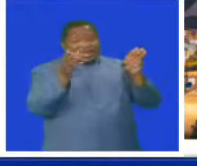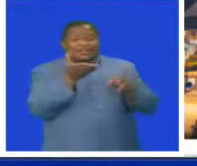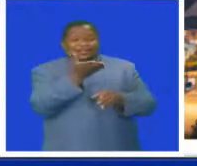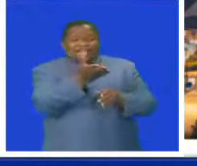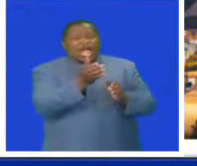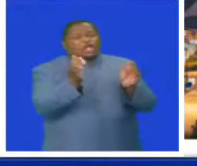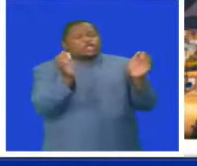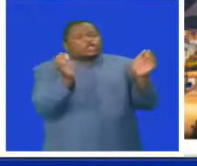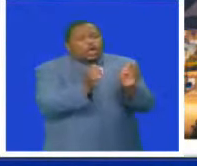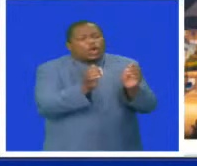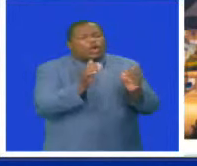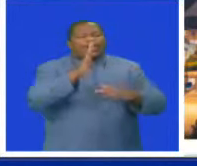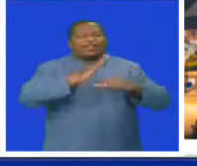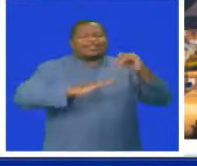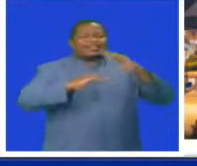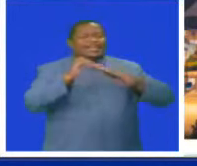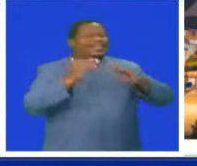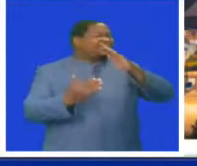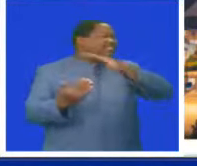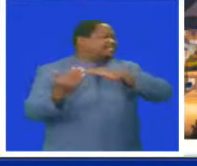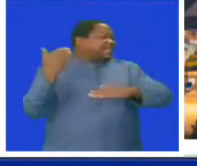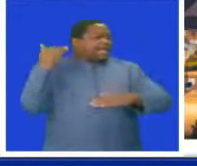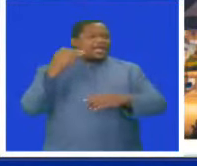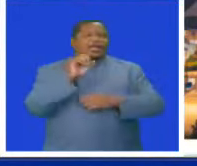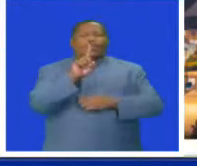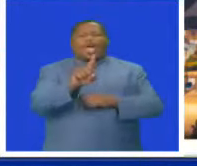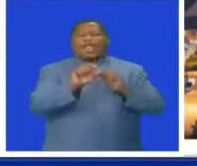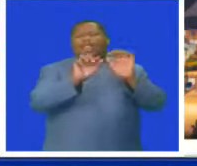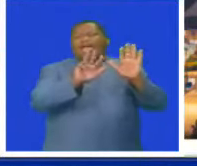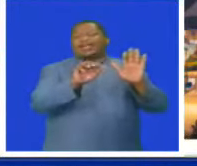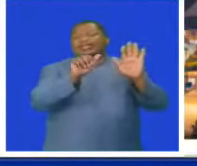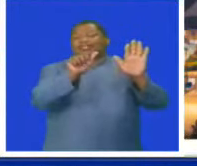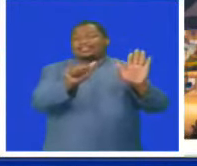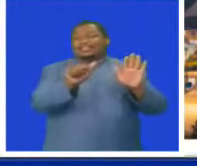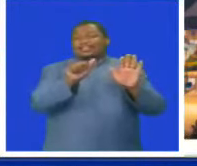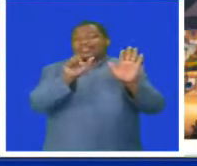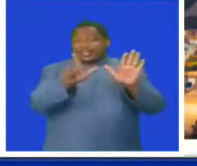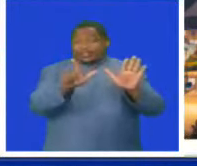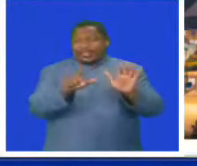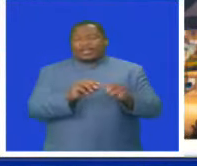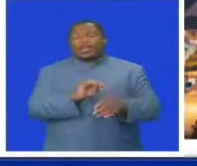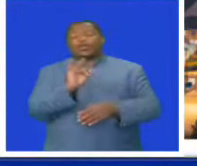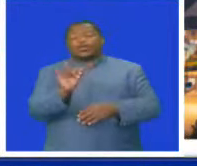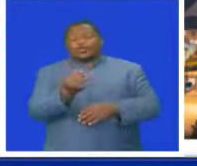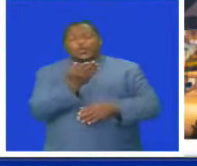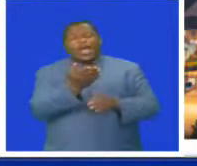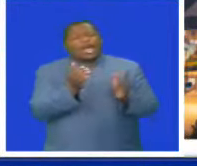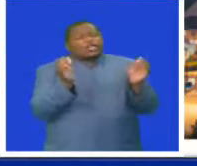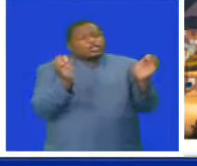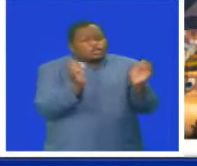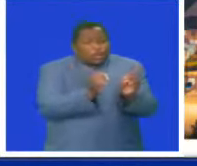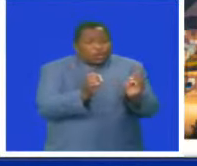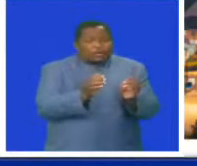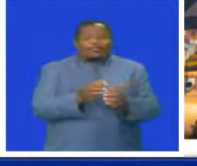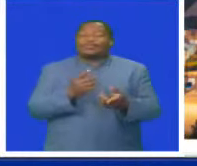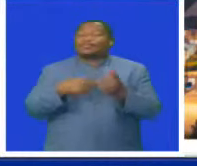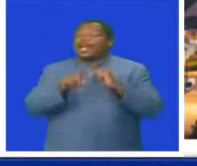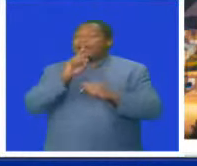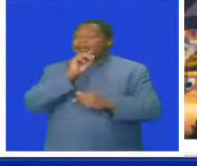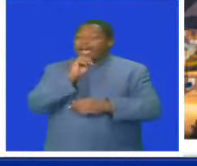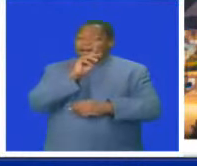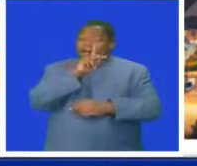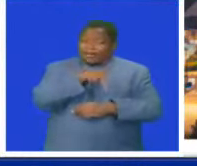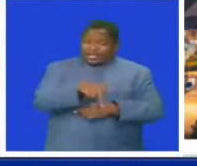ngabo-1967 kanti ke futhi sesincane. Emalunga ke ecwayisile noko ngokusebenziseka kahle kwetimali letitawubolekelwa lesakhiwo.